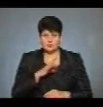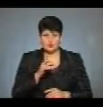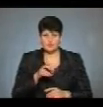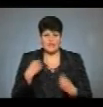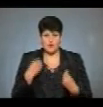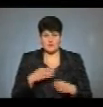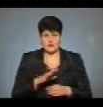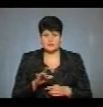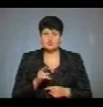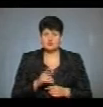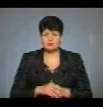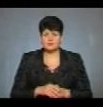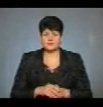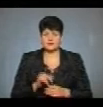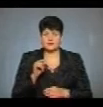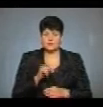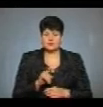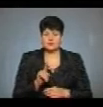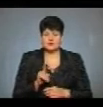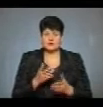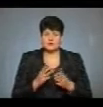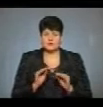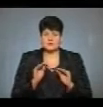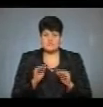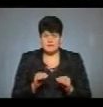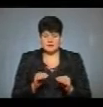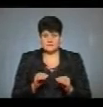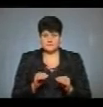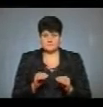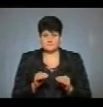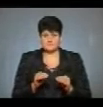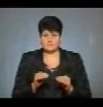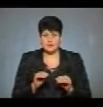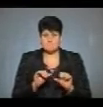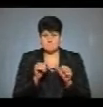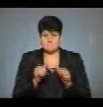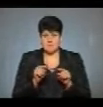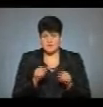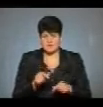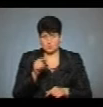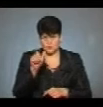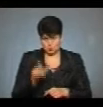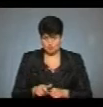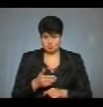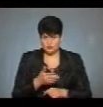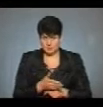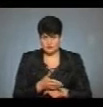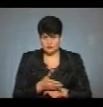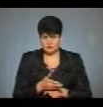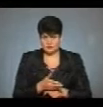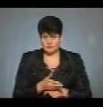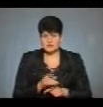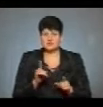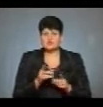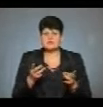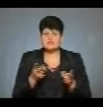одягати. Чому? Тому що, якщо вже поставили пам'ятник, цю людину, значить, за щось